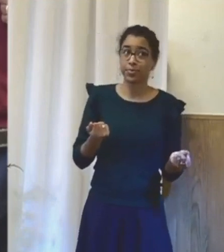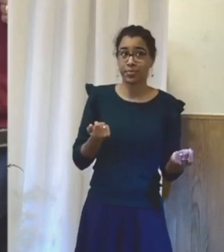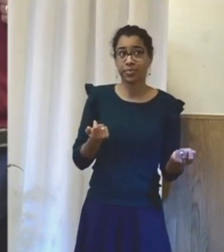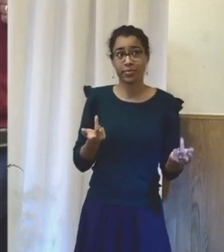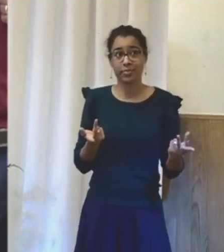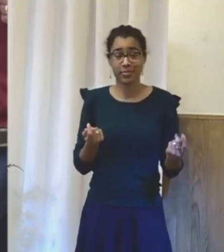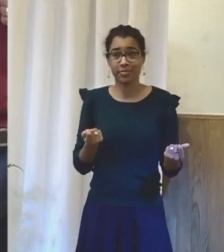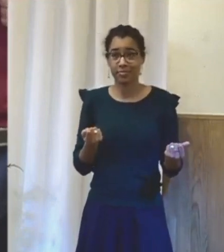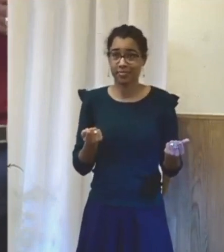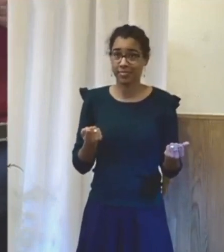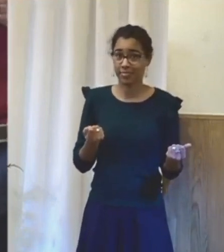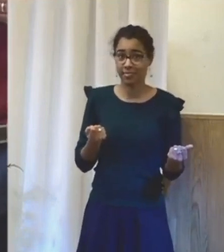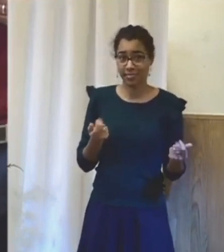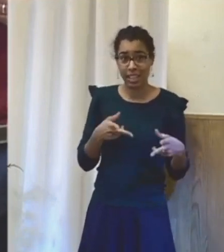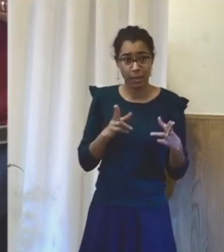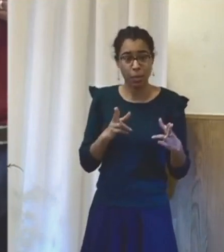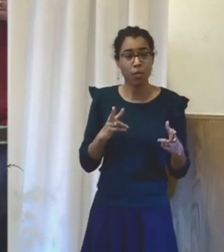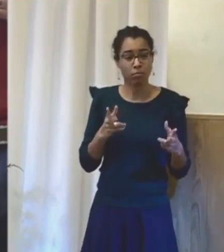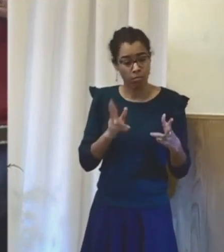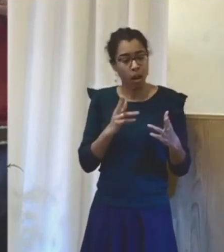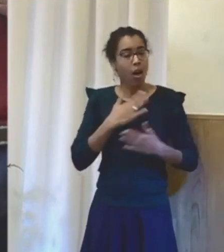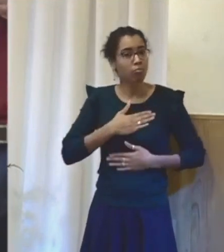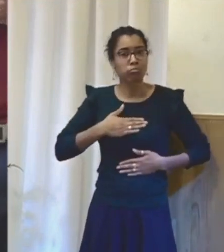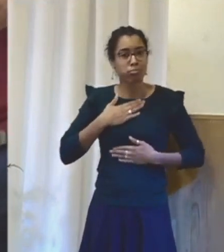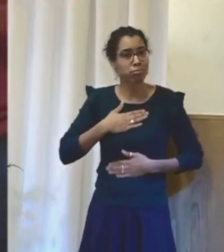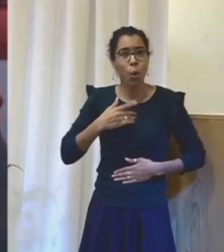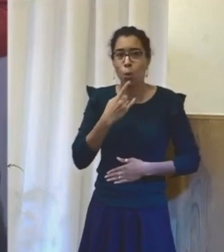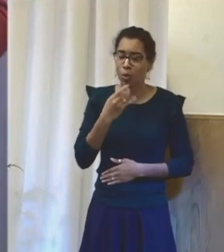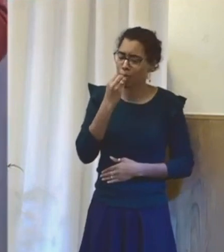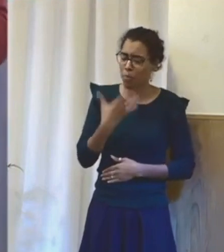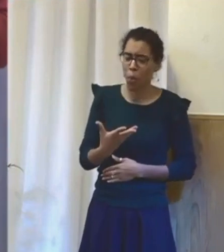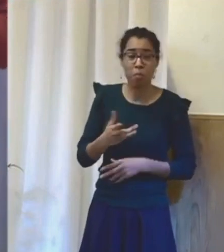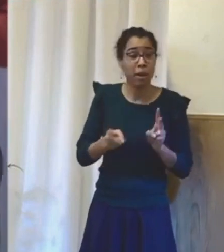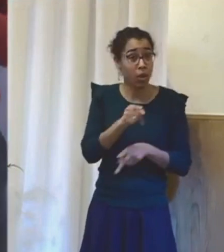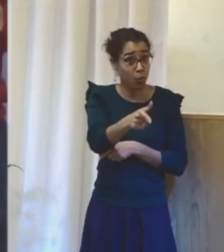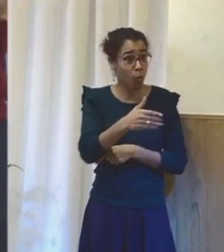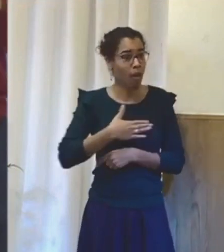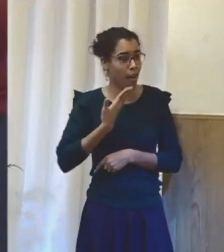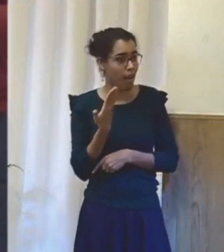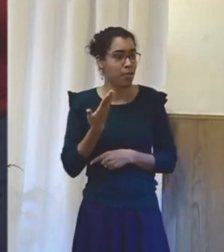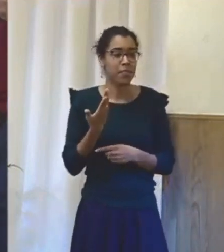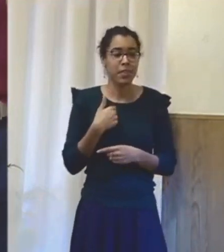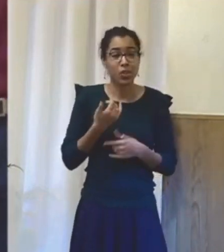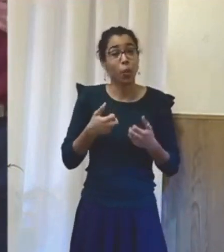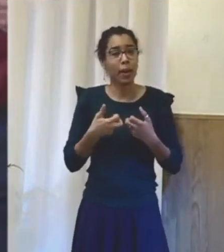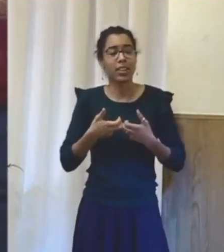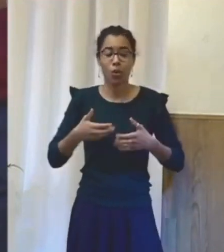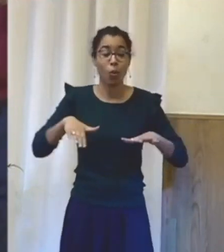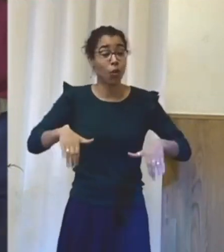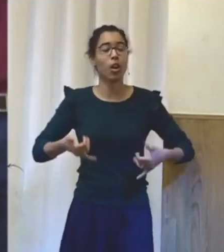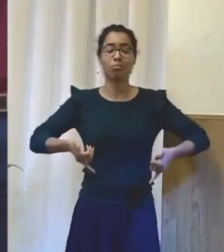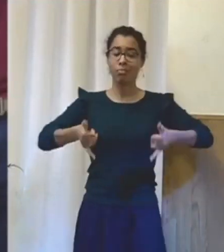où en fait, il y a des moments qu'on apprécie tout particulièrement. Peut-être que vous, peut-être vous appréciez peut-être de vous asseoir dans votre